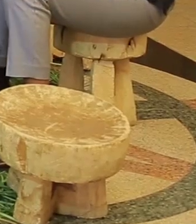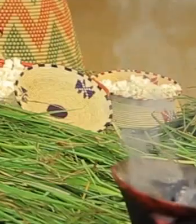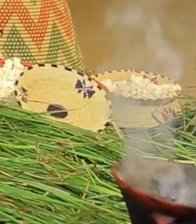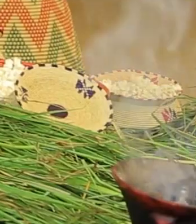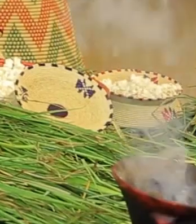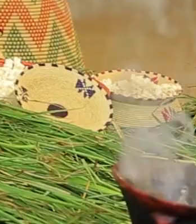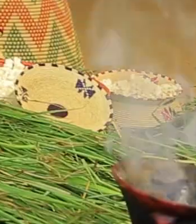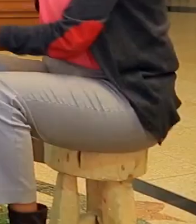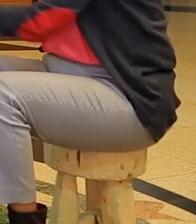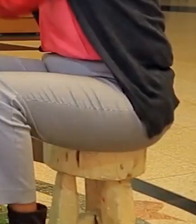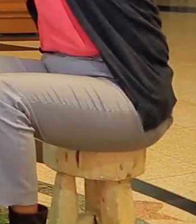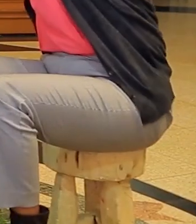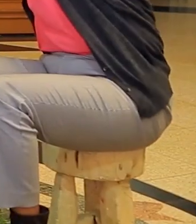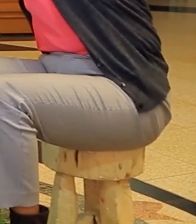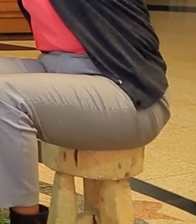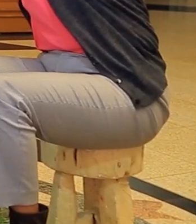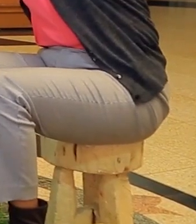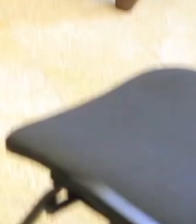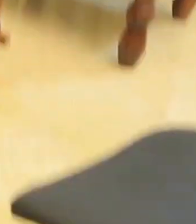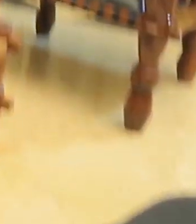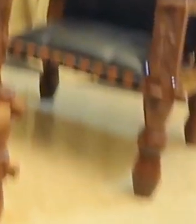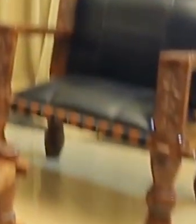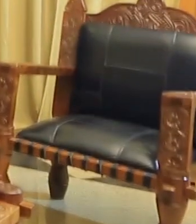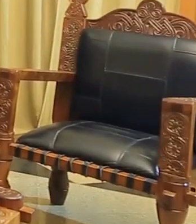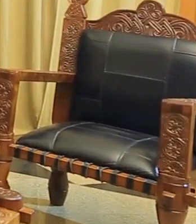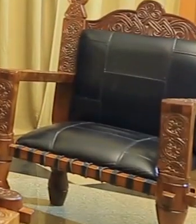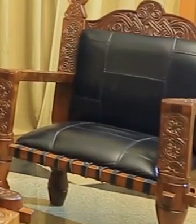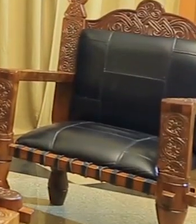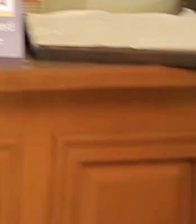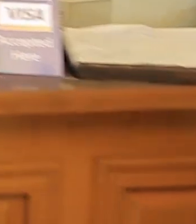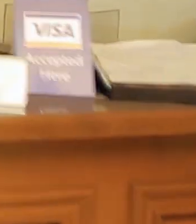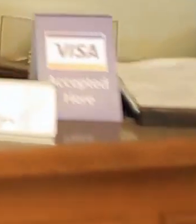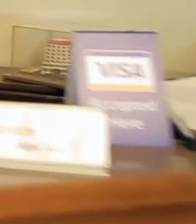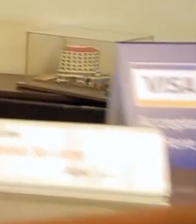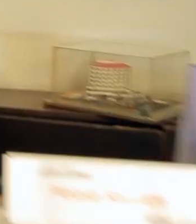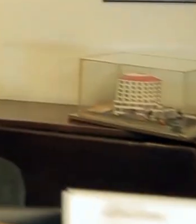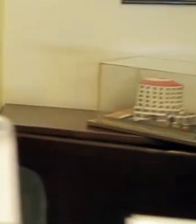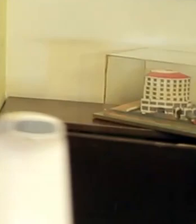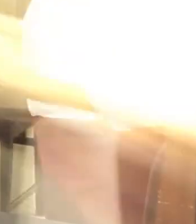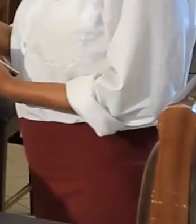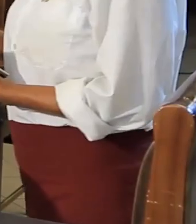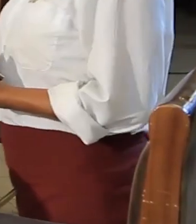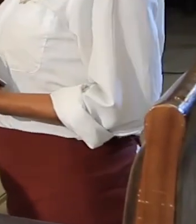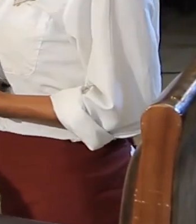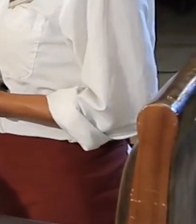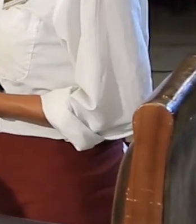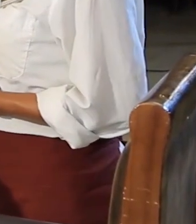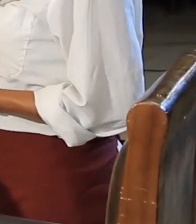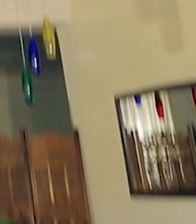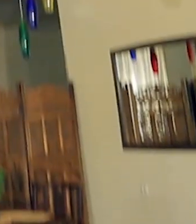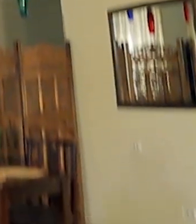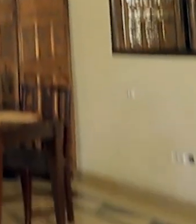ባህላዊ ቡና ይጠብቀውታል ወደ ሀገር ቤት ለምትመጡ ወገኖች እናንተን ለመቀበል ሽር ጉድ ይያለን እንገኛለን 30%ም